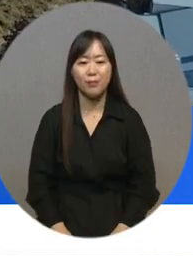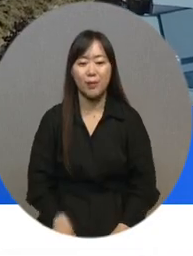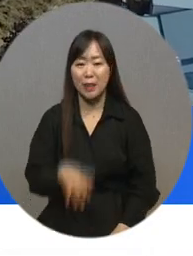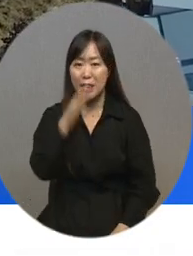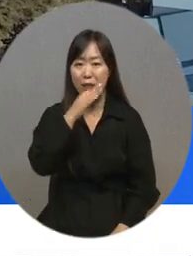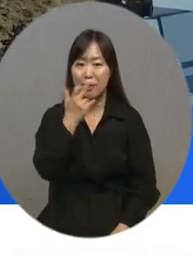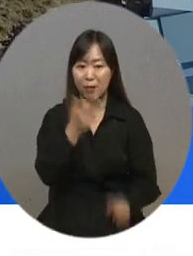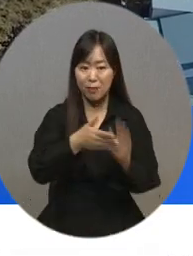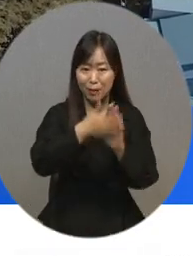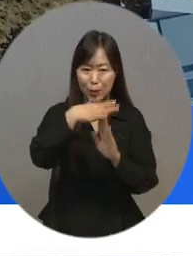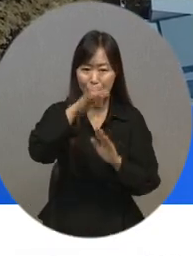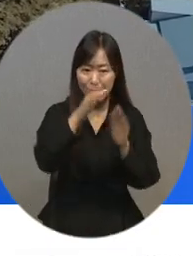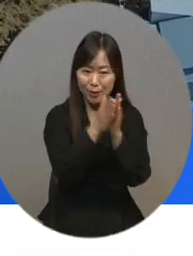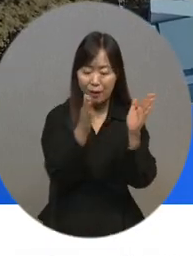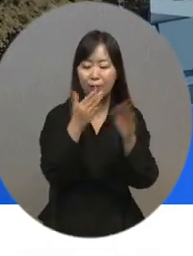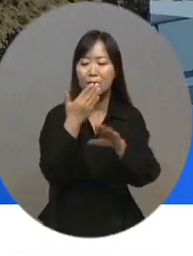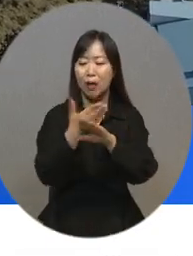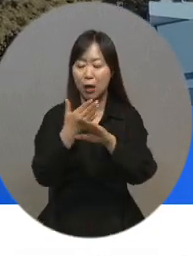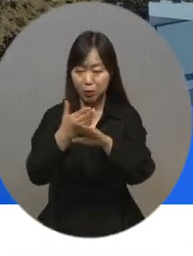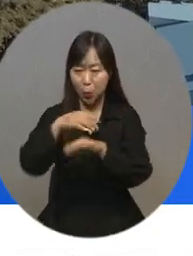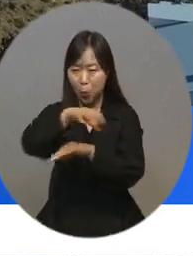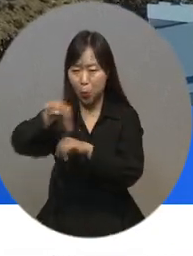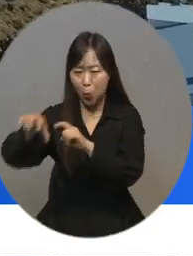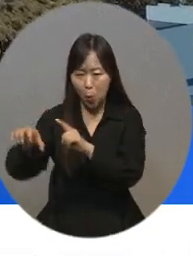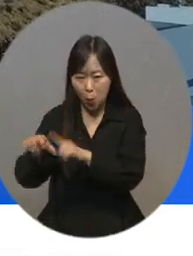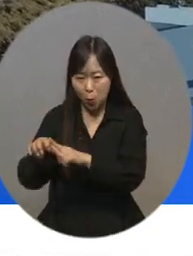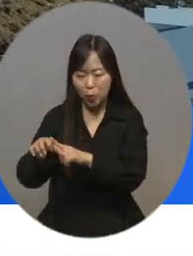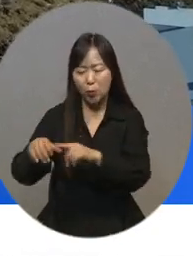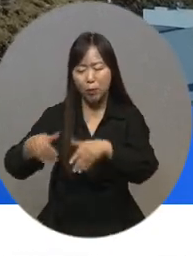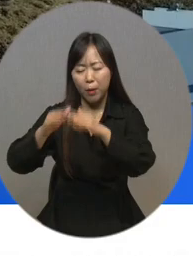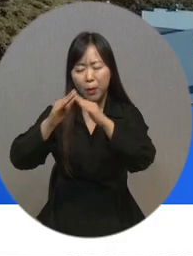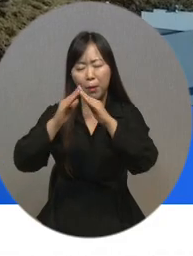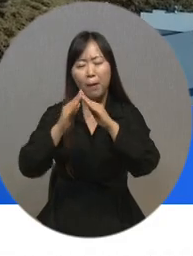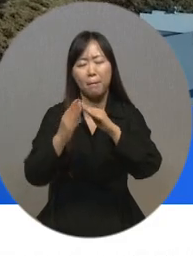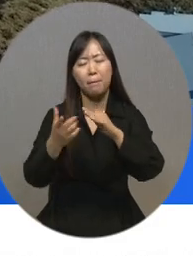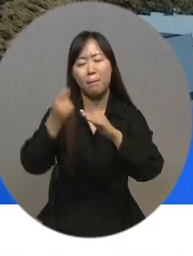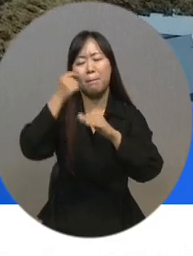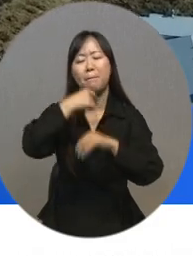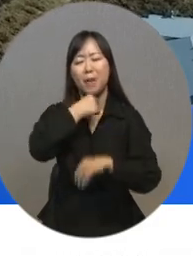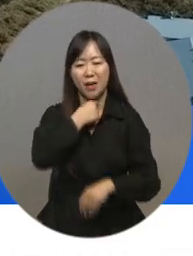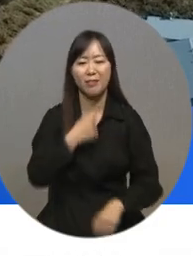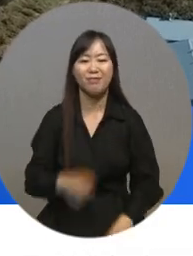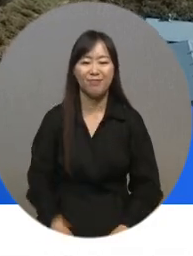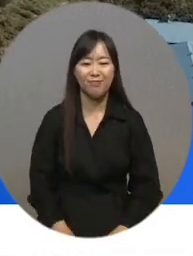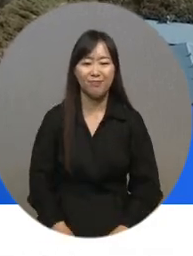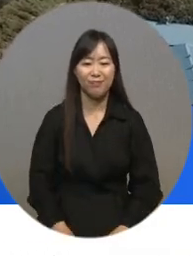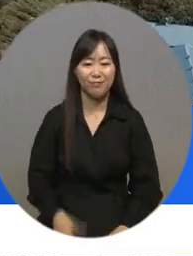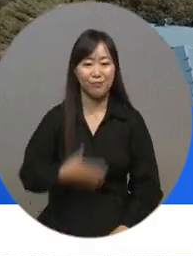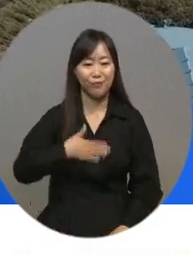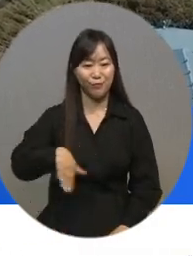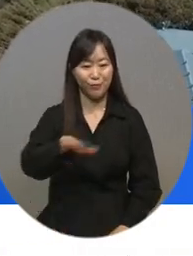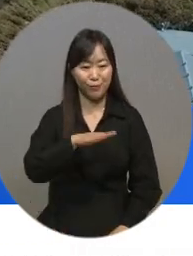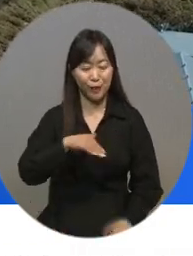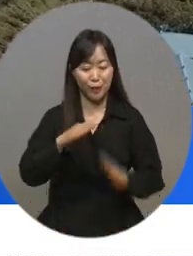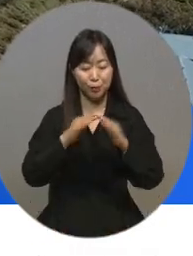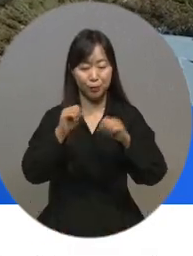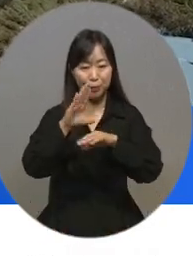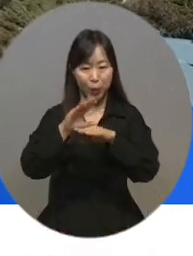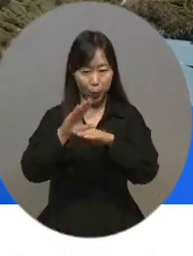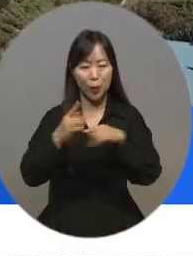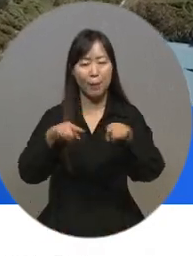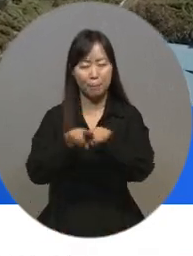익산시가 시작을 했으니 다른 시군도 센터 글립을 서둘렀으나 폭 t 전북 방송도